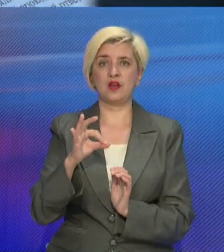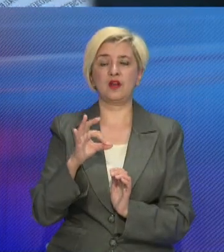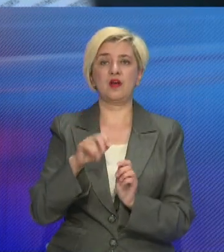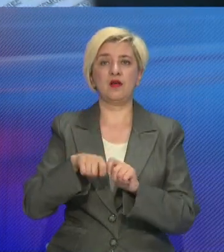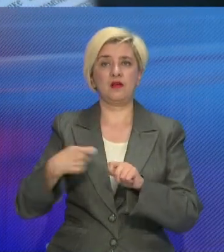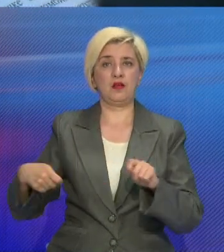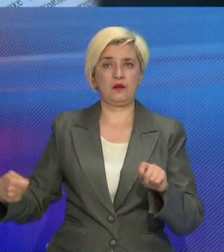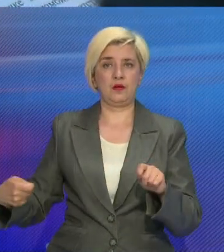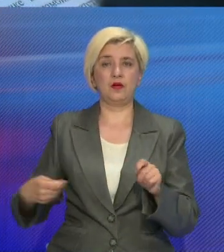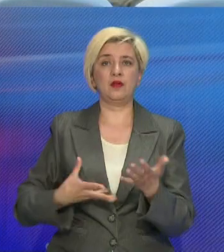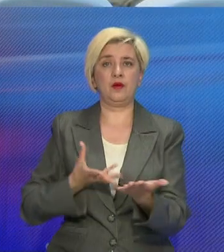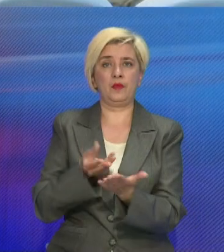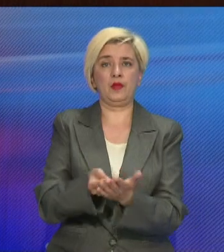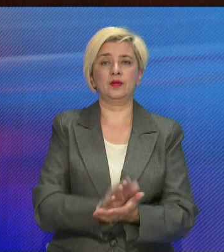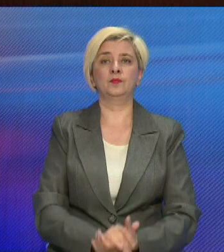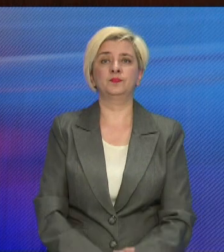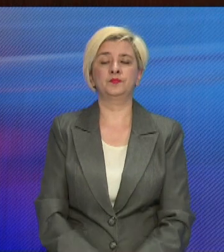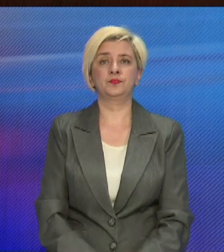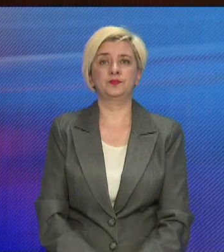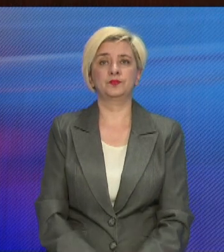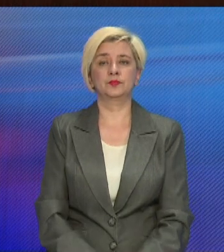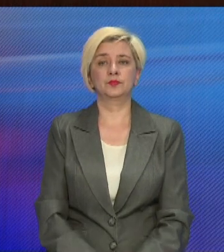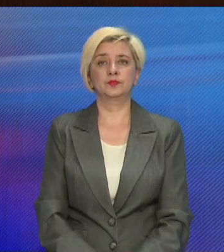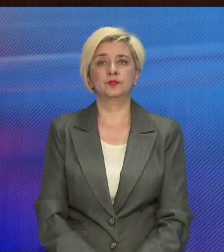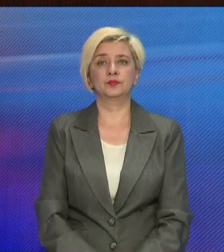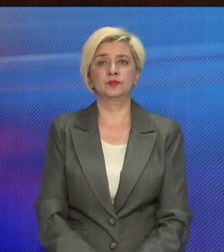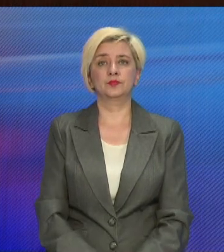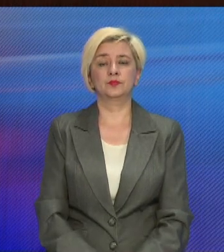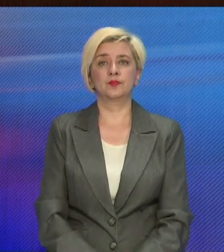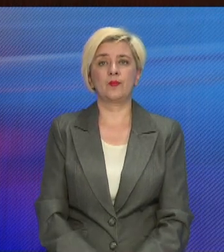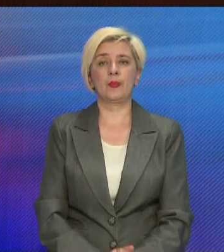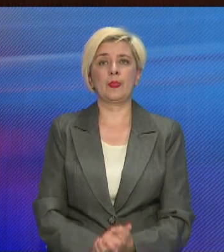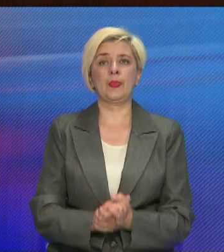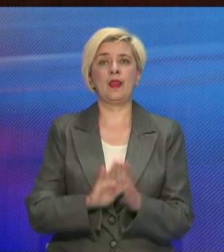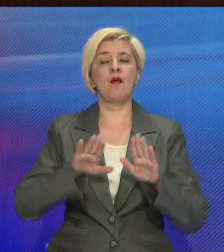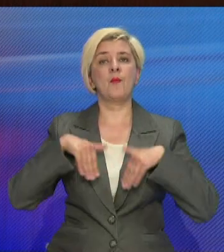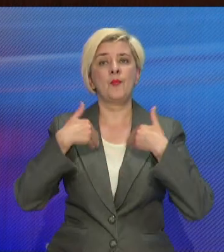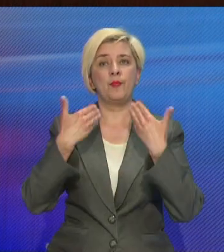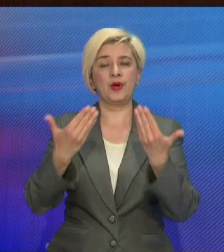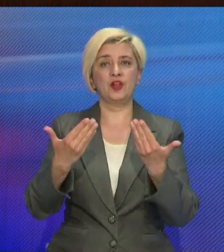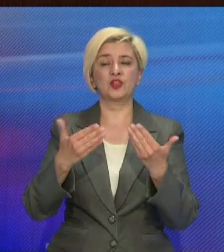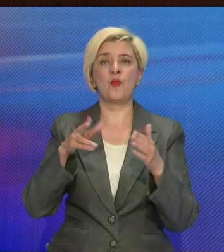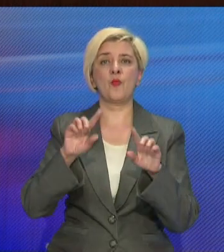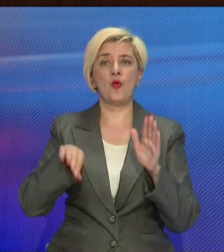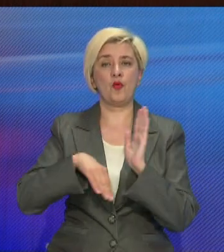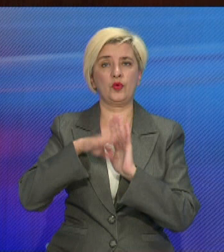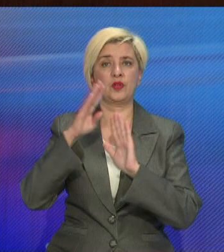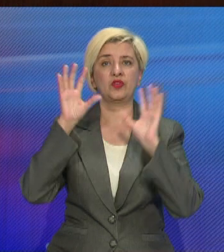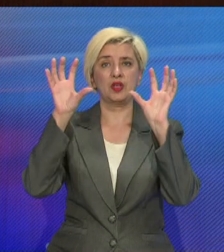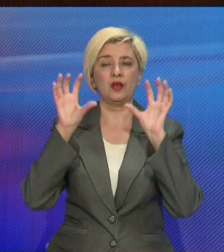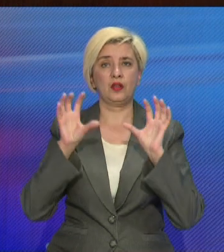пратэрмінаваная запазычанасць. Мы хотим предложить такое предложение по совершенствованию законодательства,